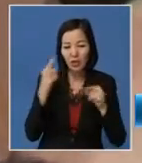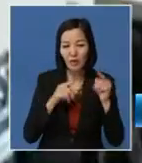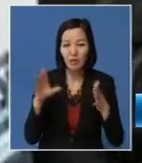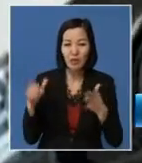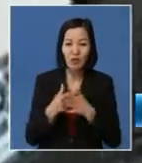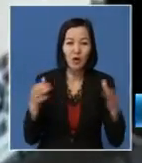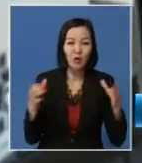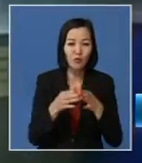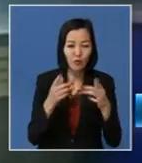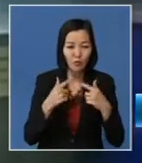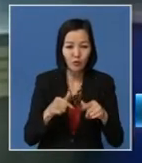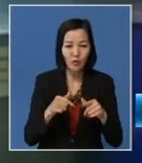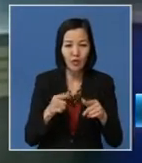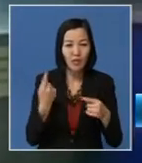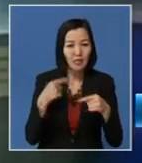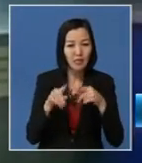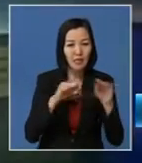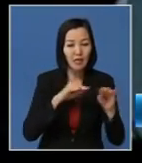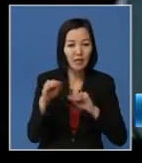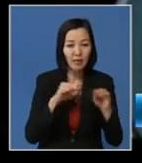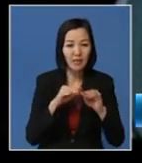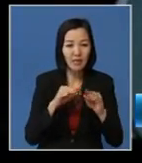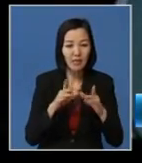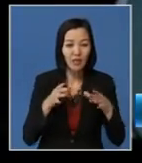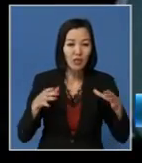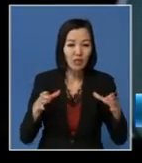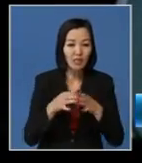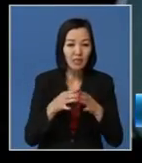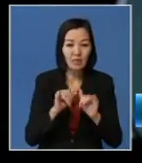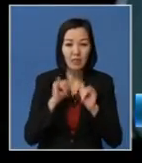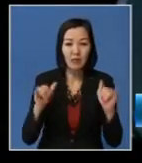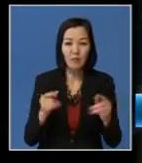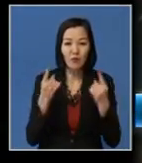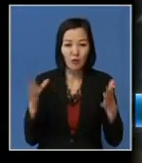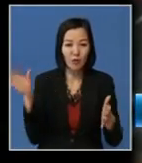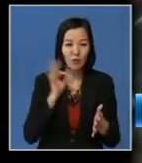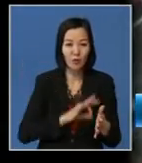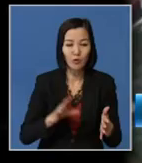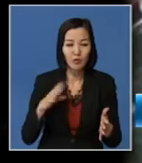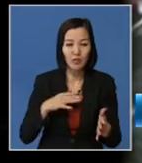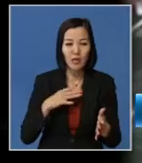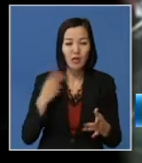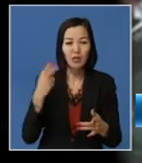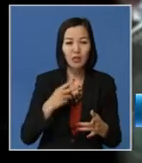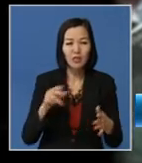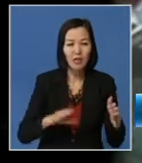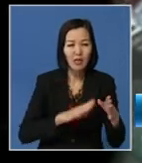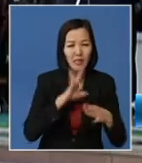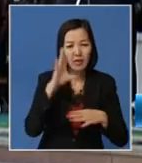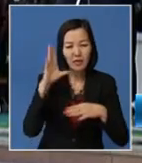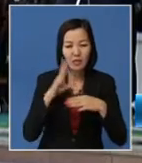ұжым құрды. Материалдық техникалық базасын жинақтасты, дамуына үлесі теңдессіз. Тәулігіне 24 сағат жұмыс